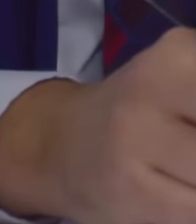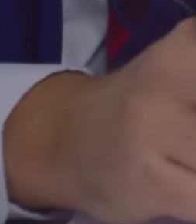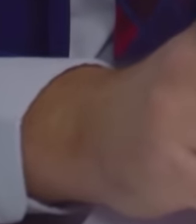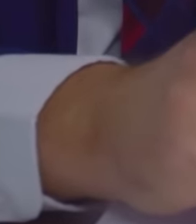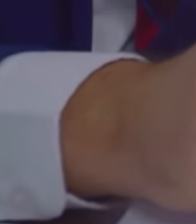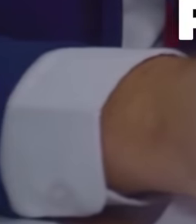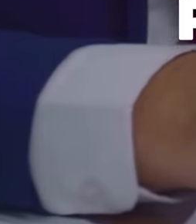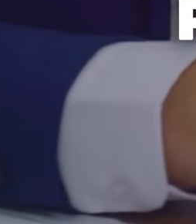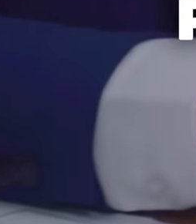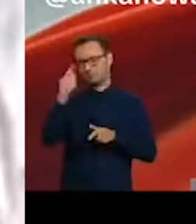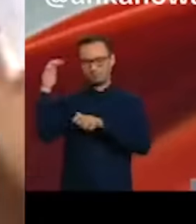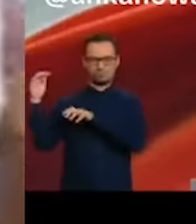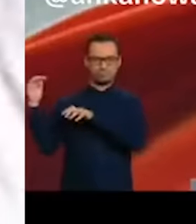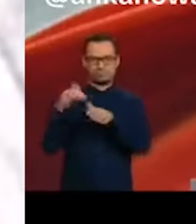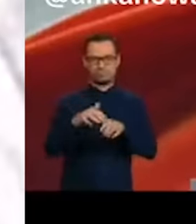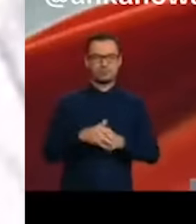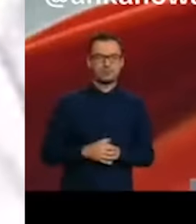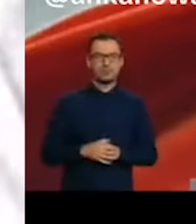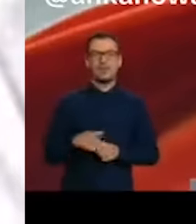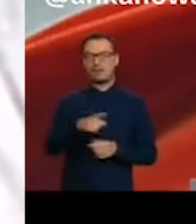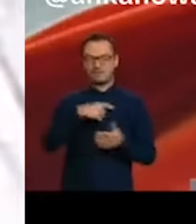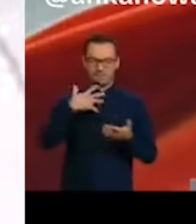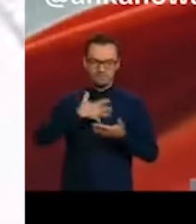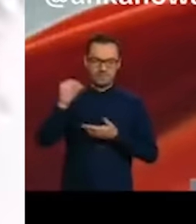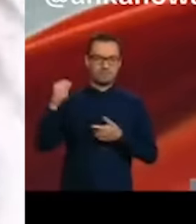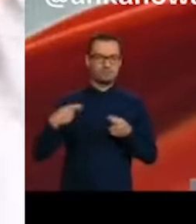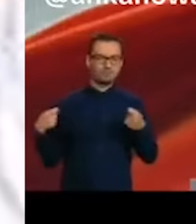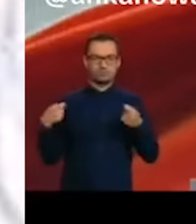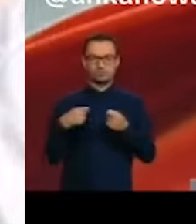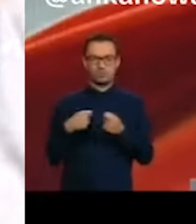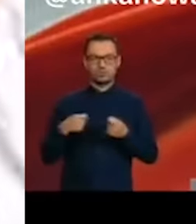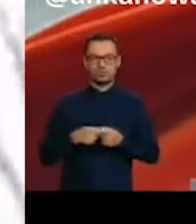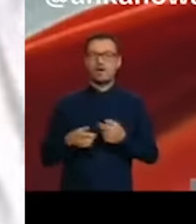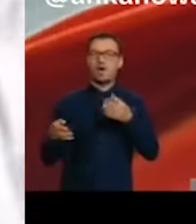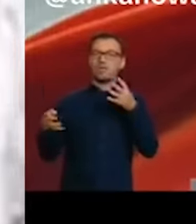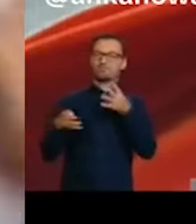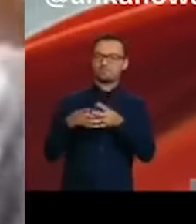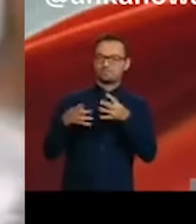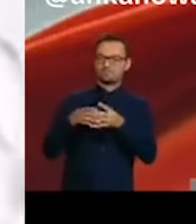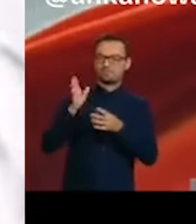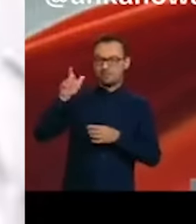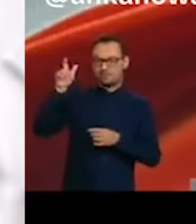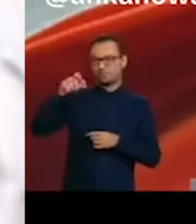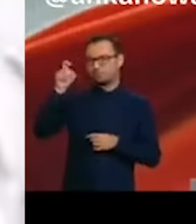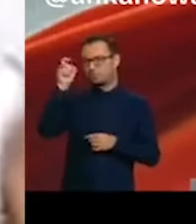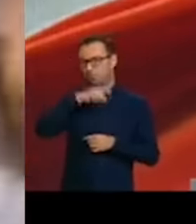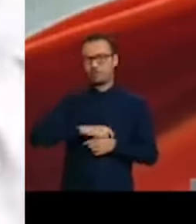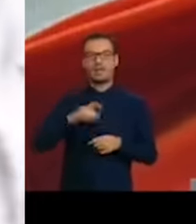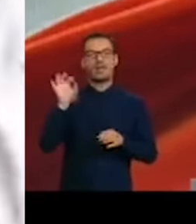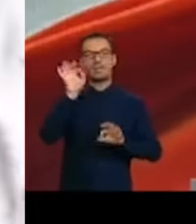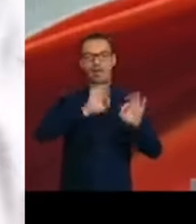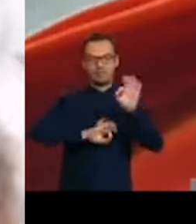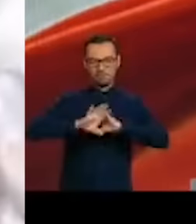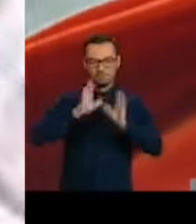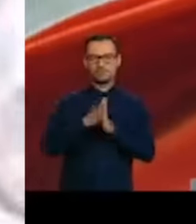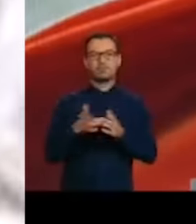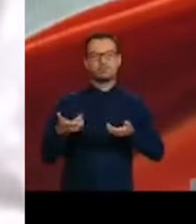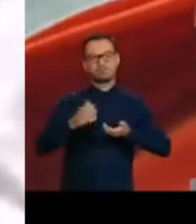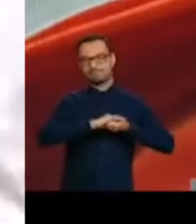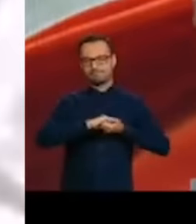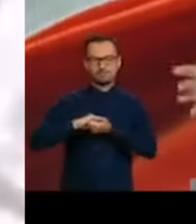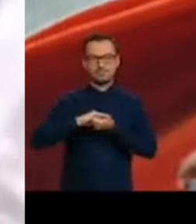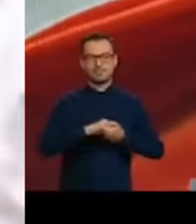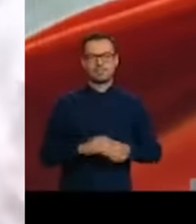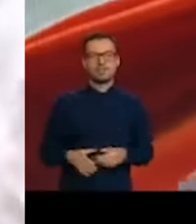wybuchnął. No nie mógł się powstrzymać. Zwyciężymy wspólnie, rozliczymy zło, naprawimy krzywdy i pojednamy naród. W